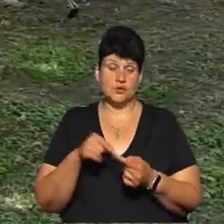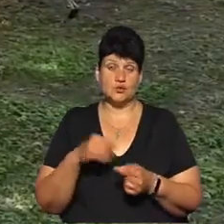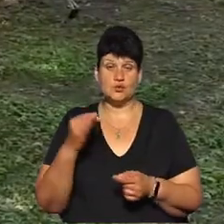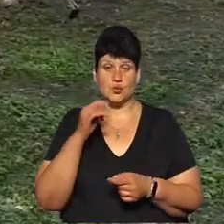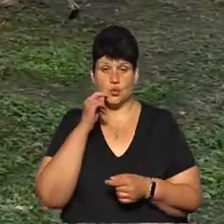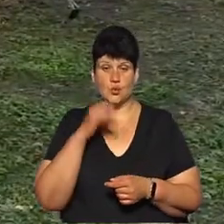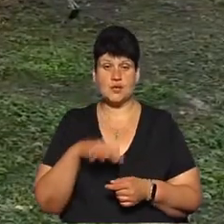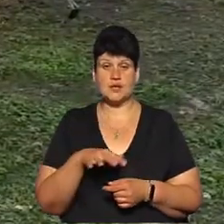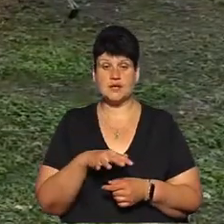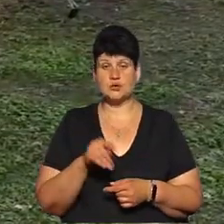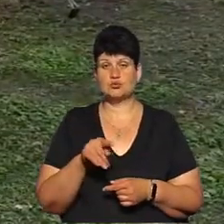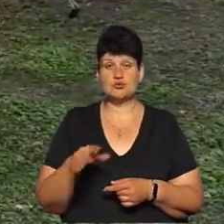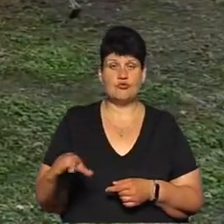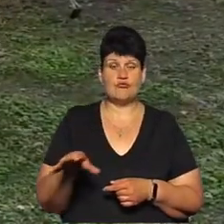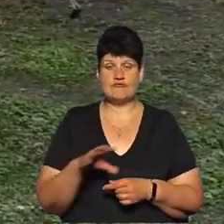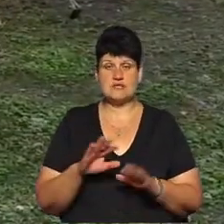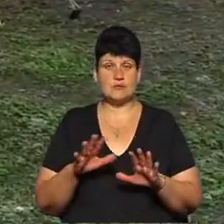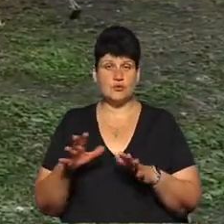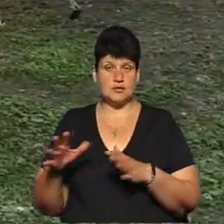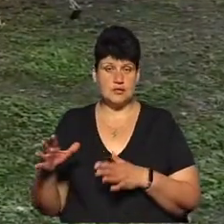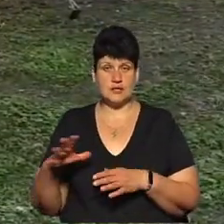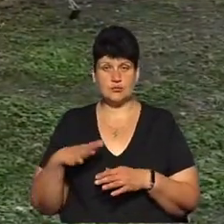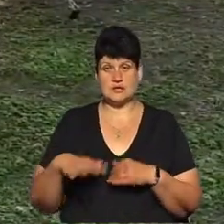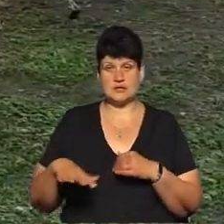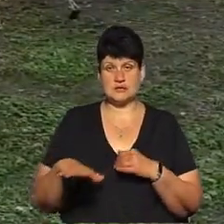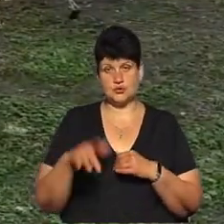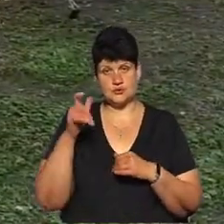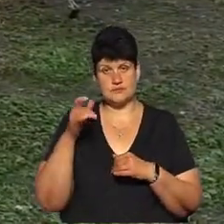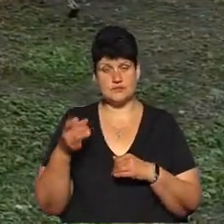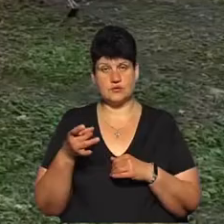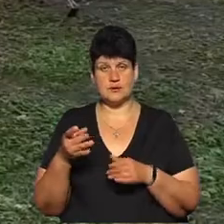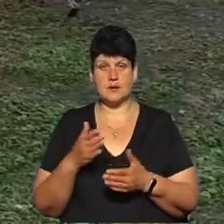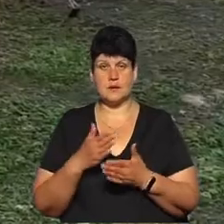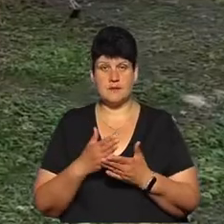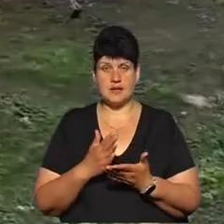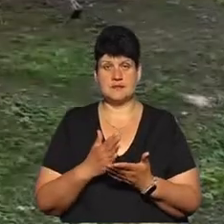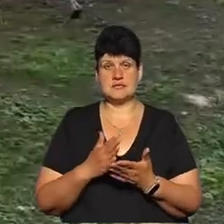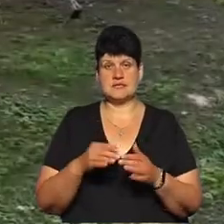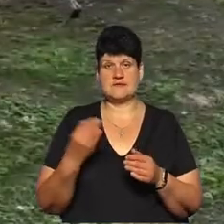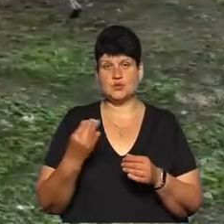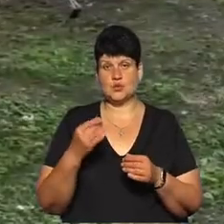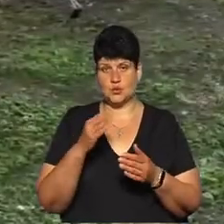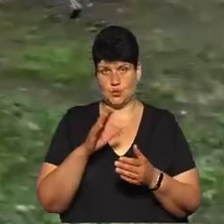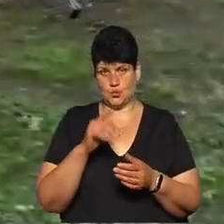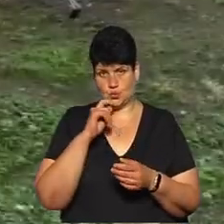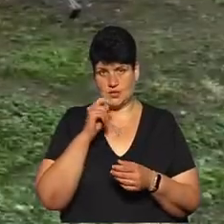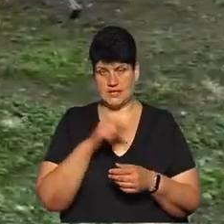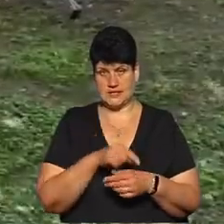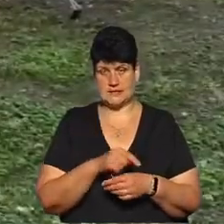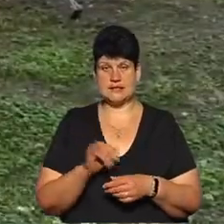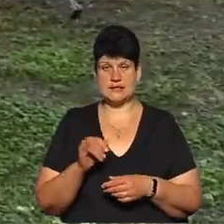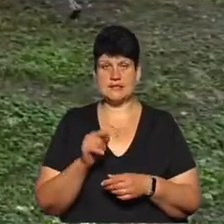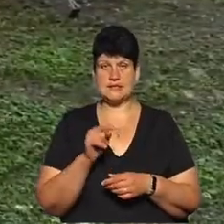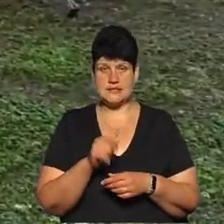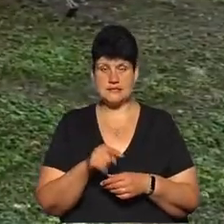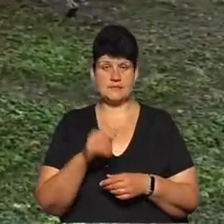Тому що всі події, які відбувалися на теренах Чортківщини, не мали місця в історії України. І ті московити, які